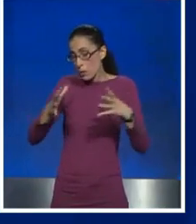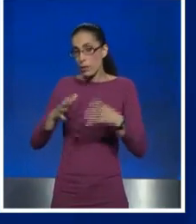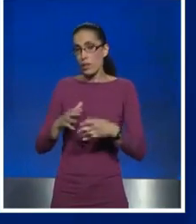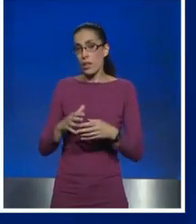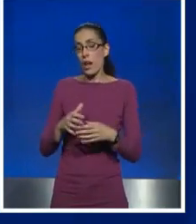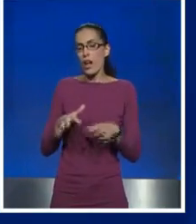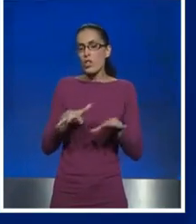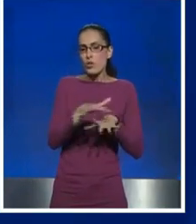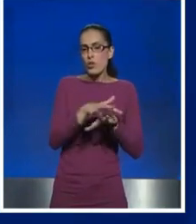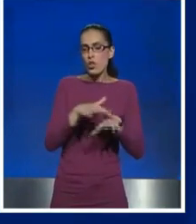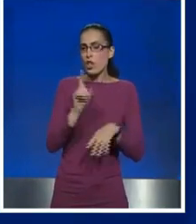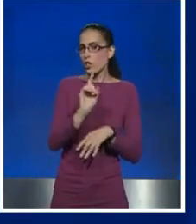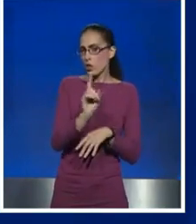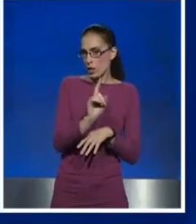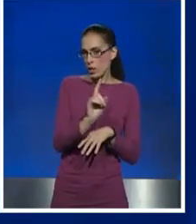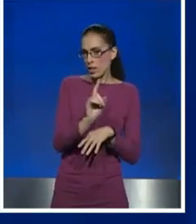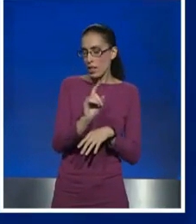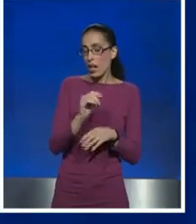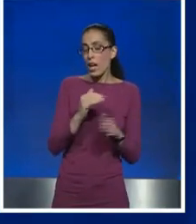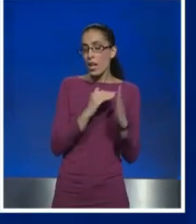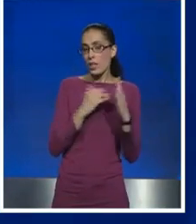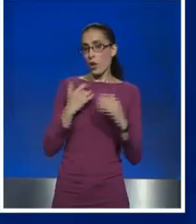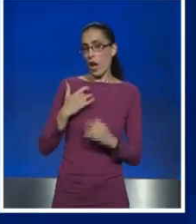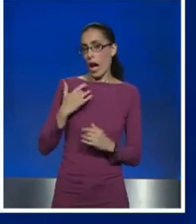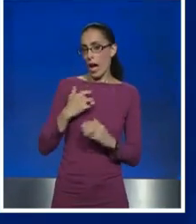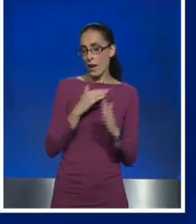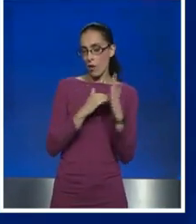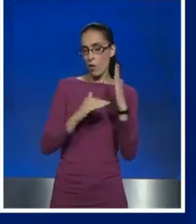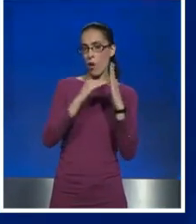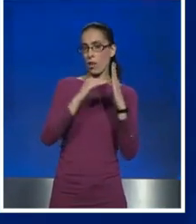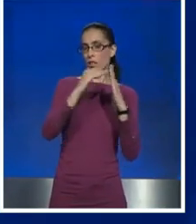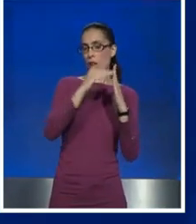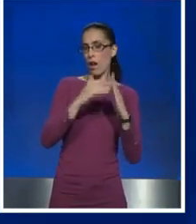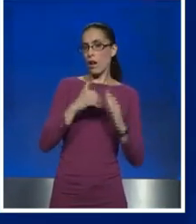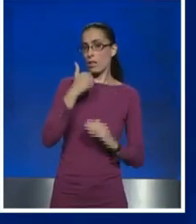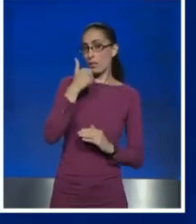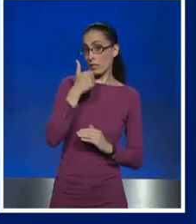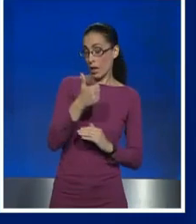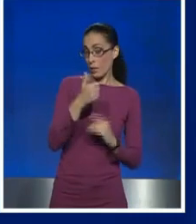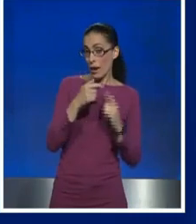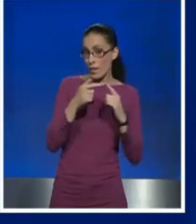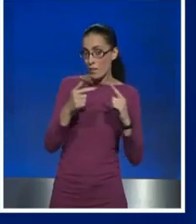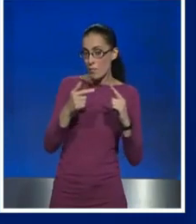soċjali tfisser li konna kwalità ta' ħajja li hija mhux biss ġusta mi